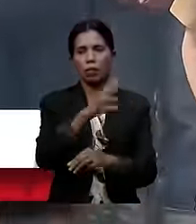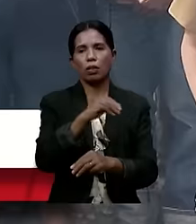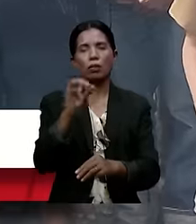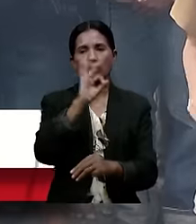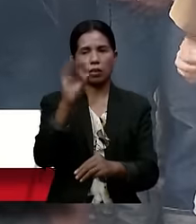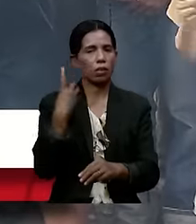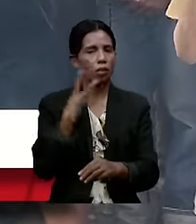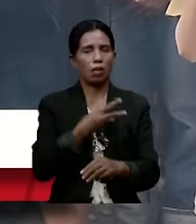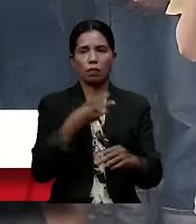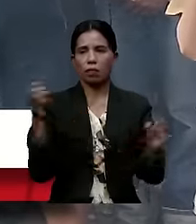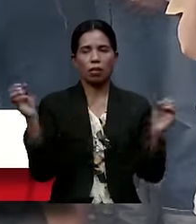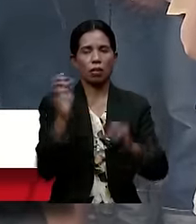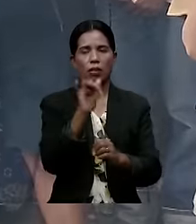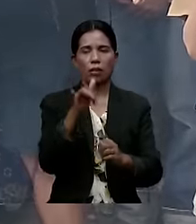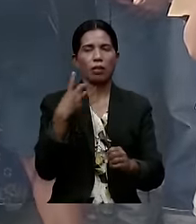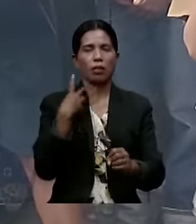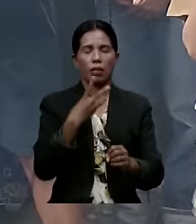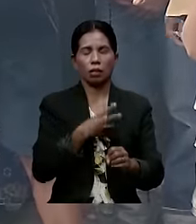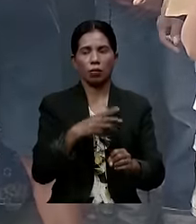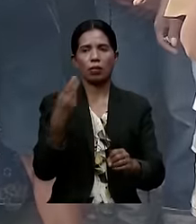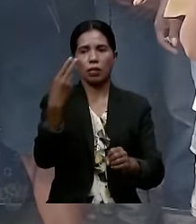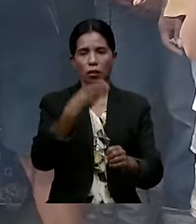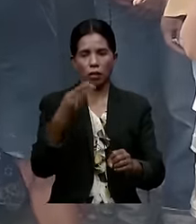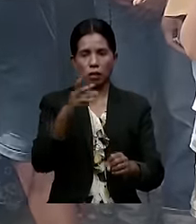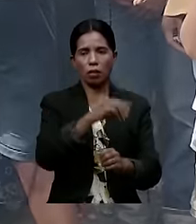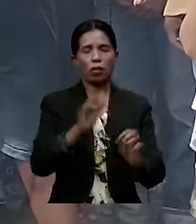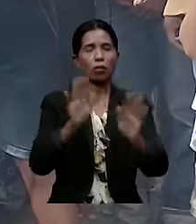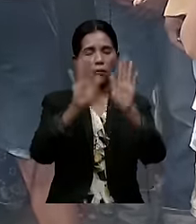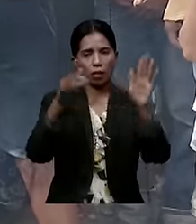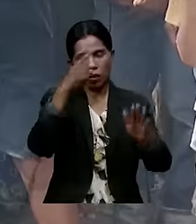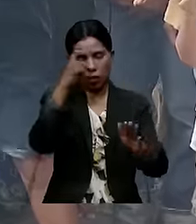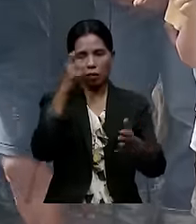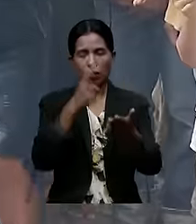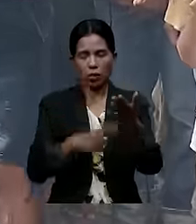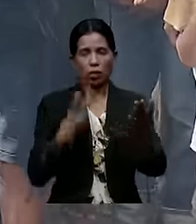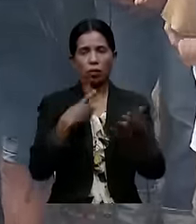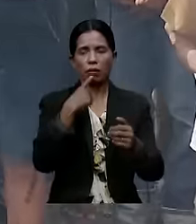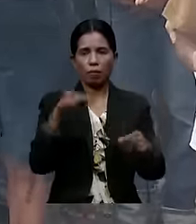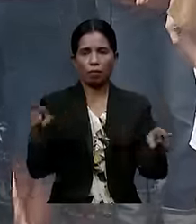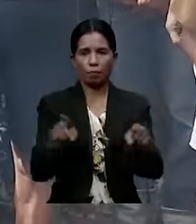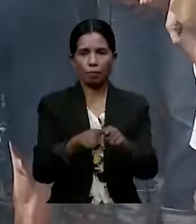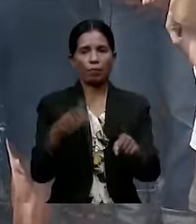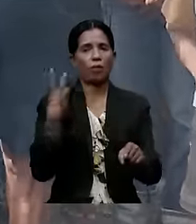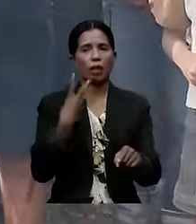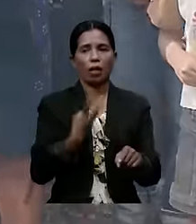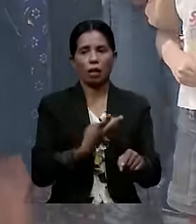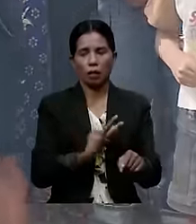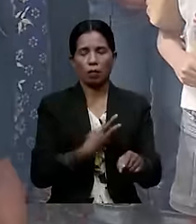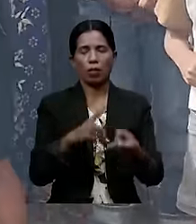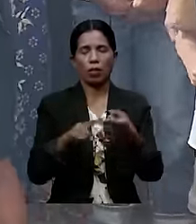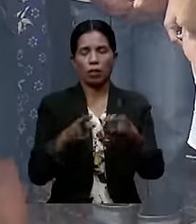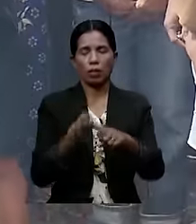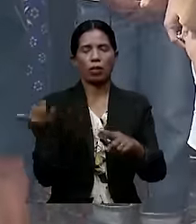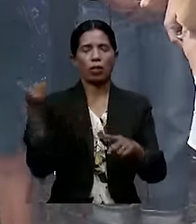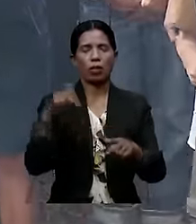ame lakon korra amne pasar nafati kinta no domingo tamba sama kami atetan sene amne be serebe maluk sira nebe